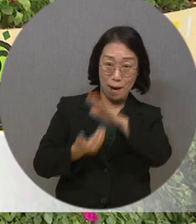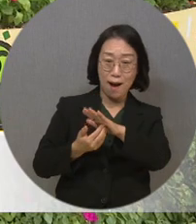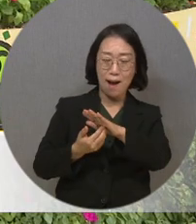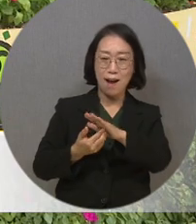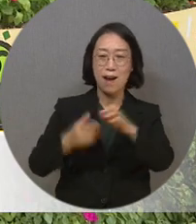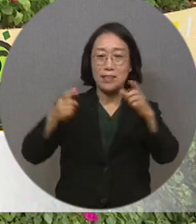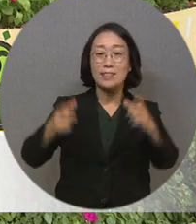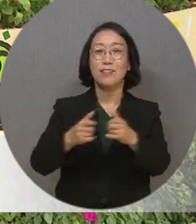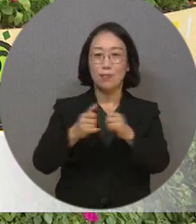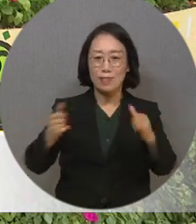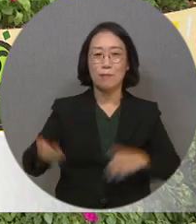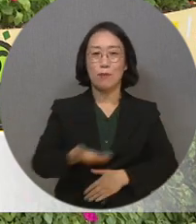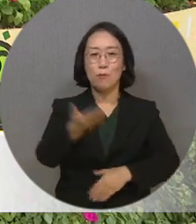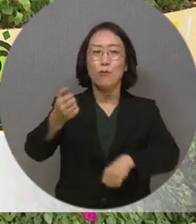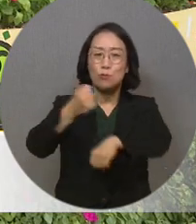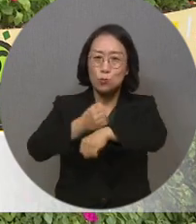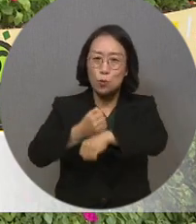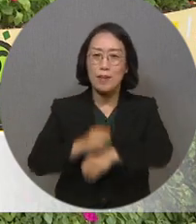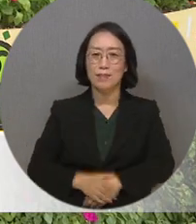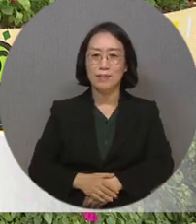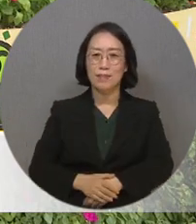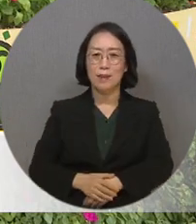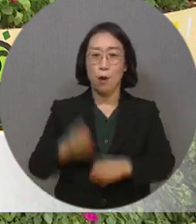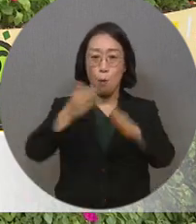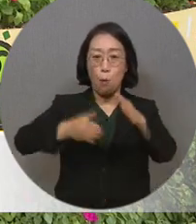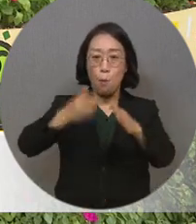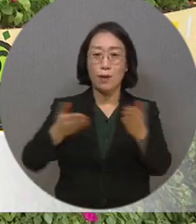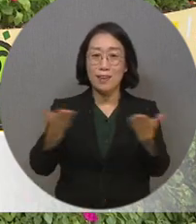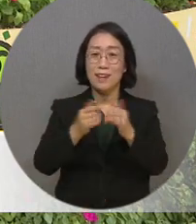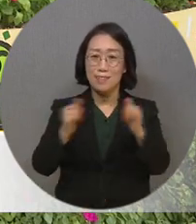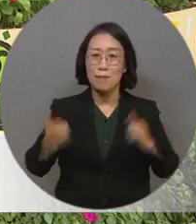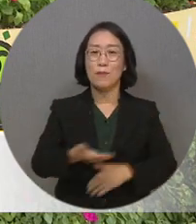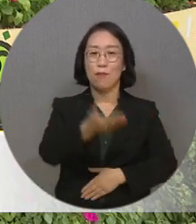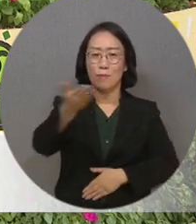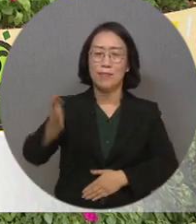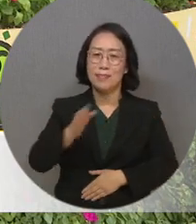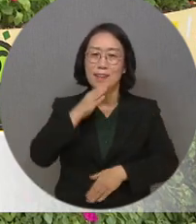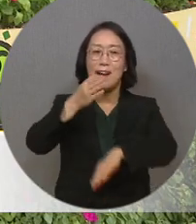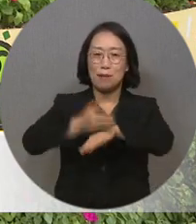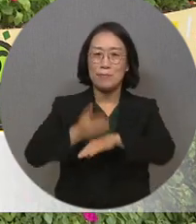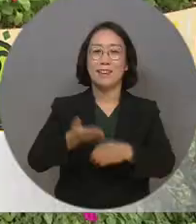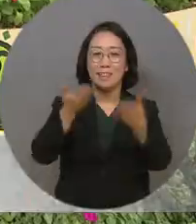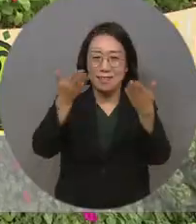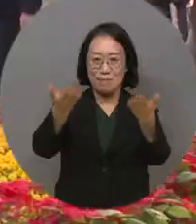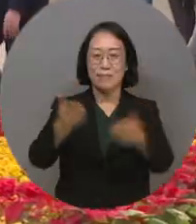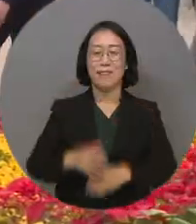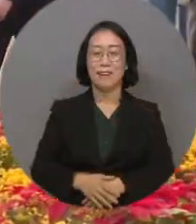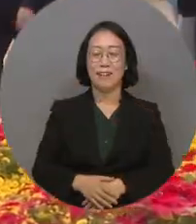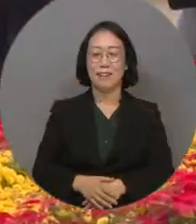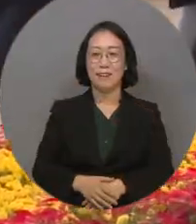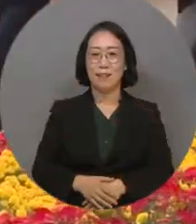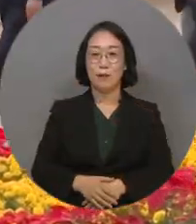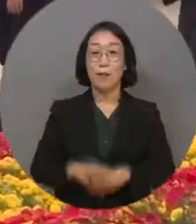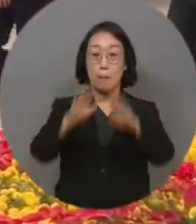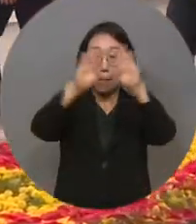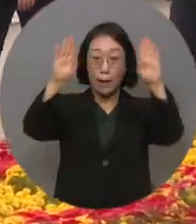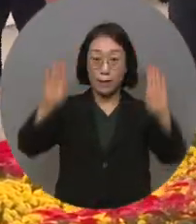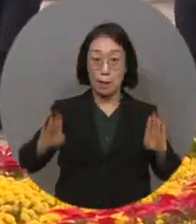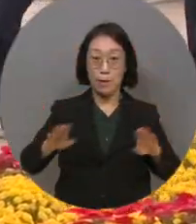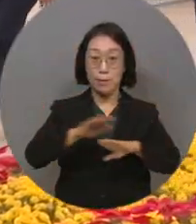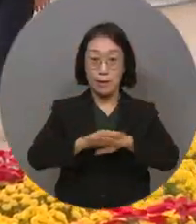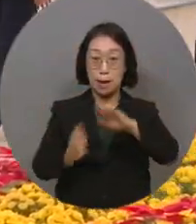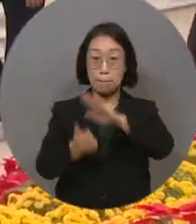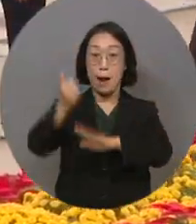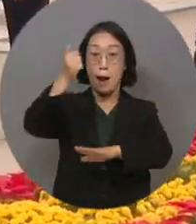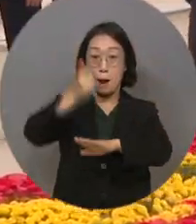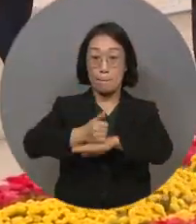시민들과 수고하신 공직자 여러분들에게 진심으로 감사드립니다. 이러한 박람회의 성공은